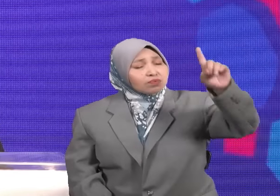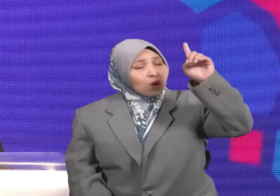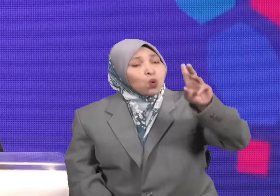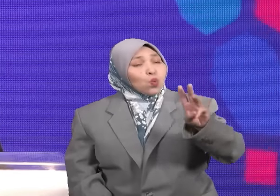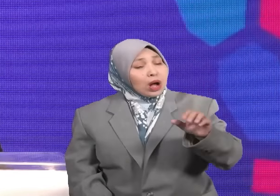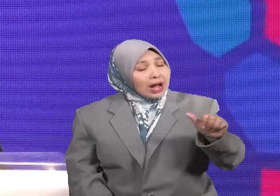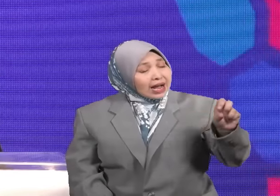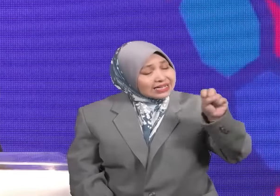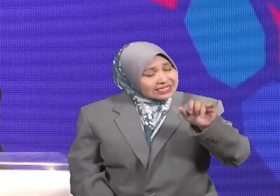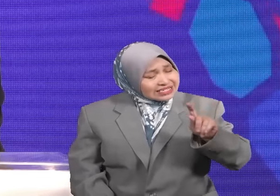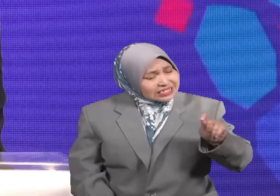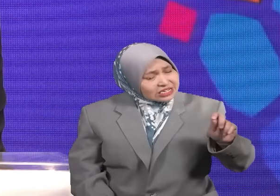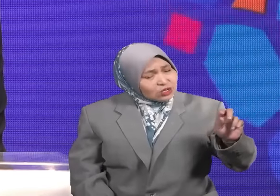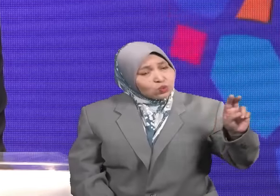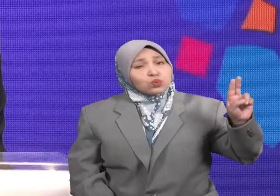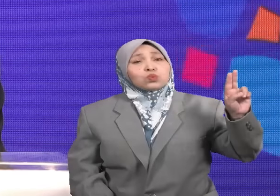وأنصتوا